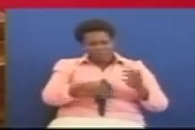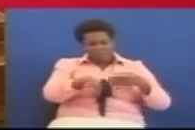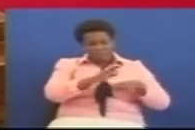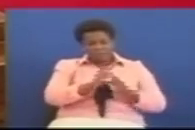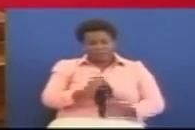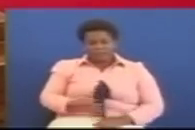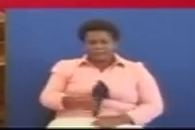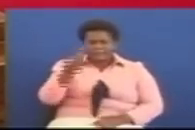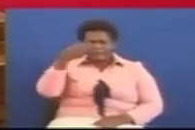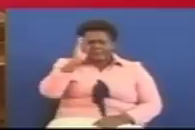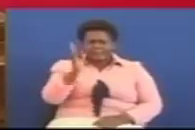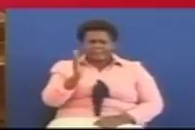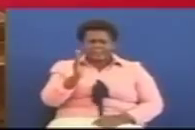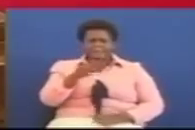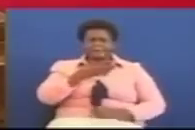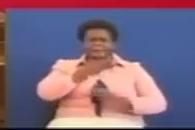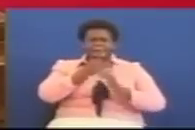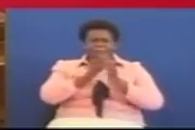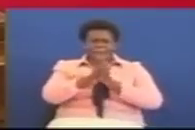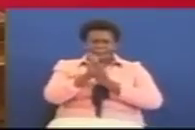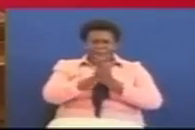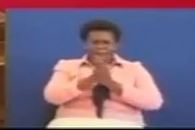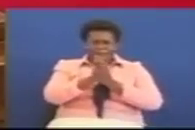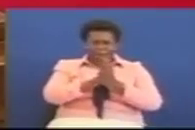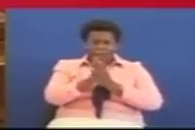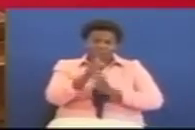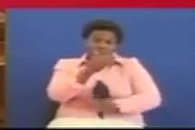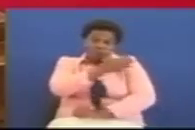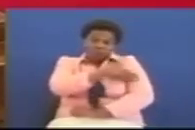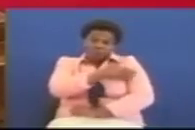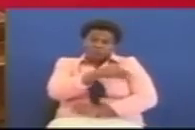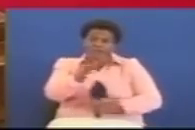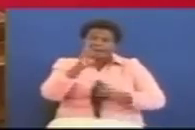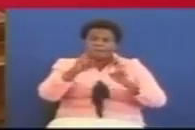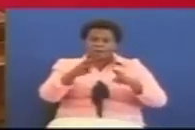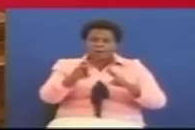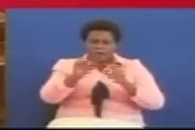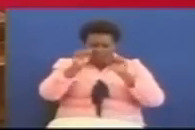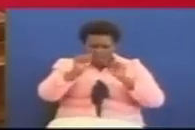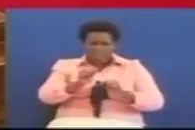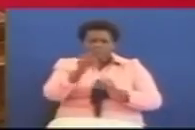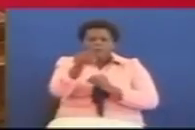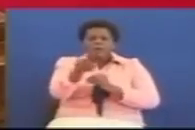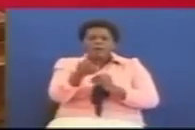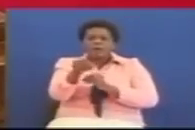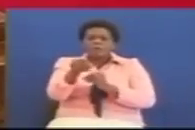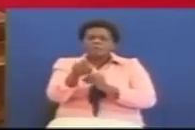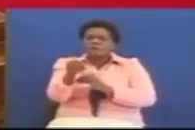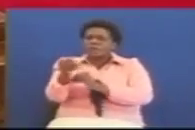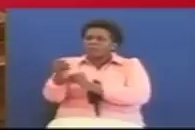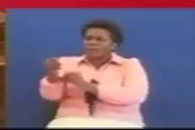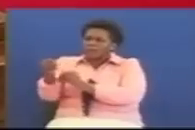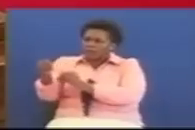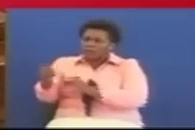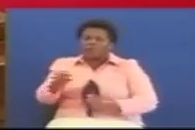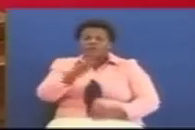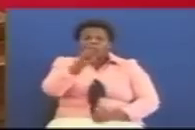ni kusogeza huduma za mahakama karibu na wananchi, ninaomba kumthibitishia mbunge